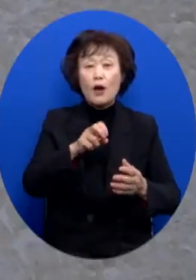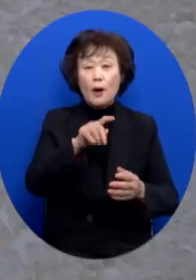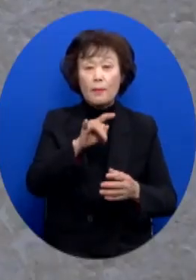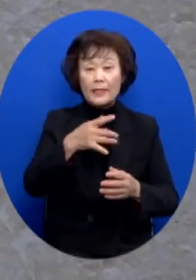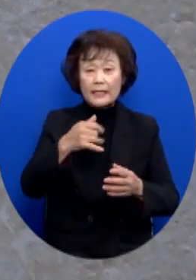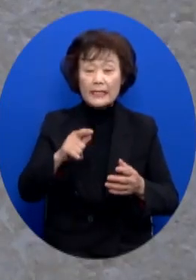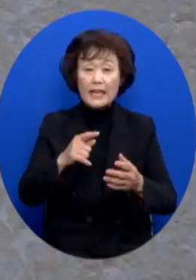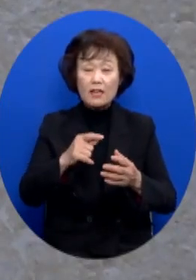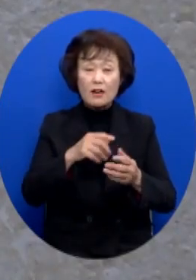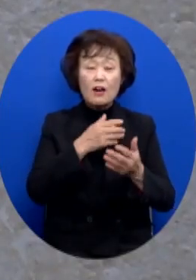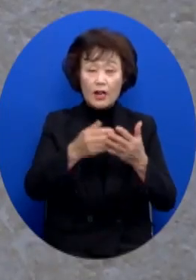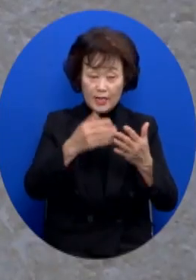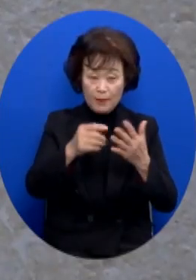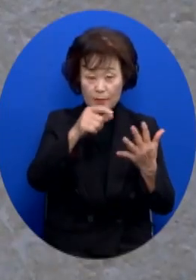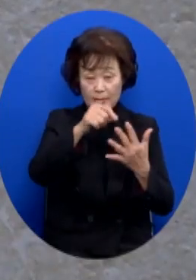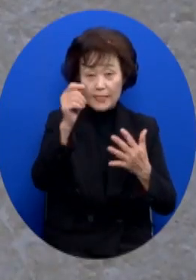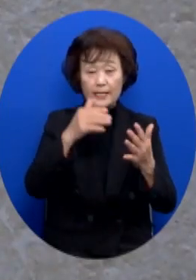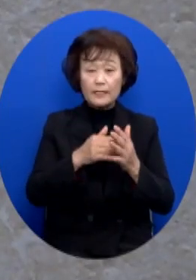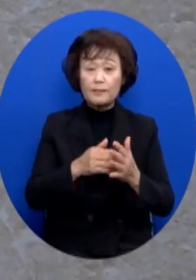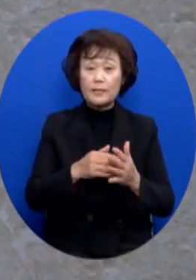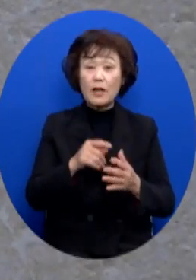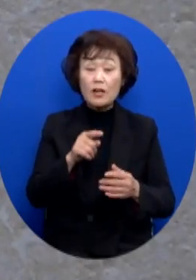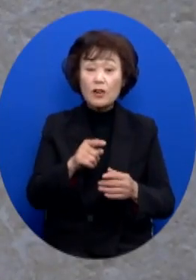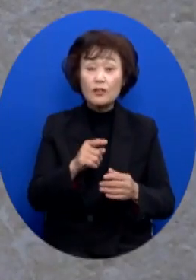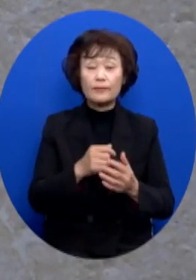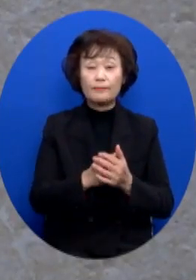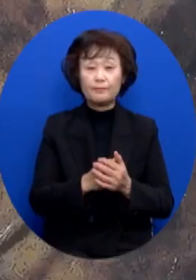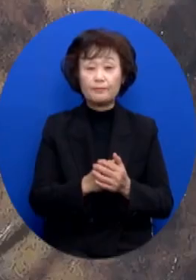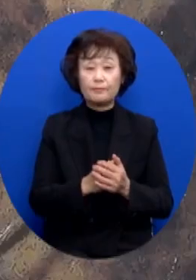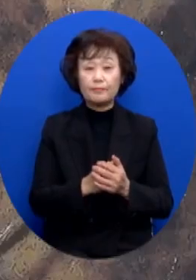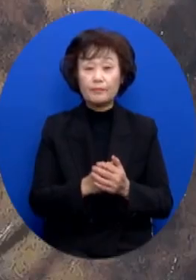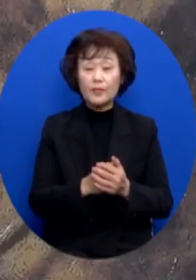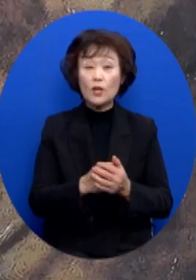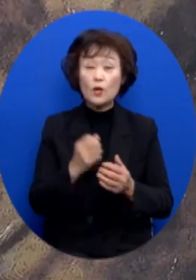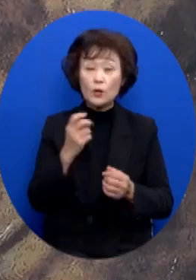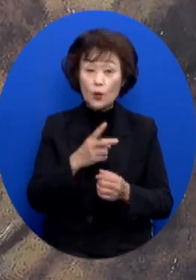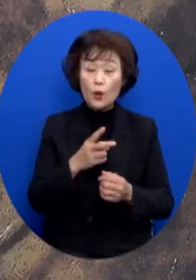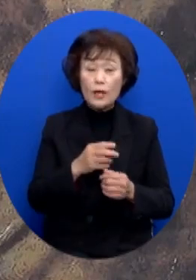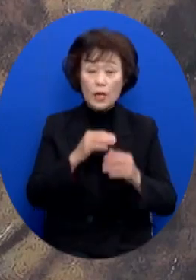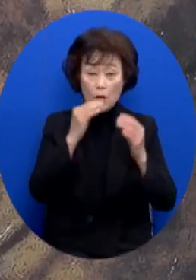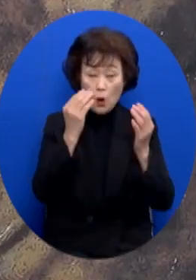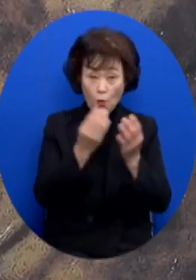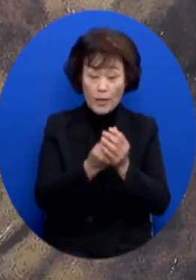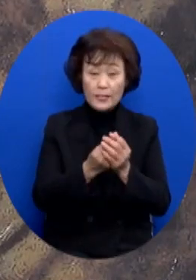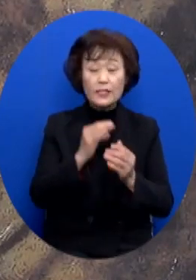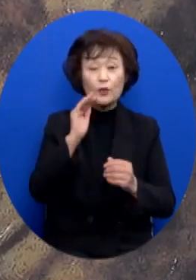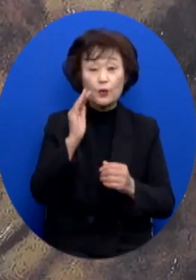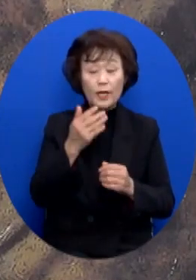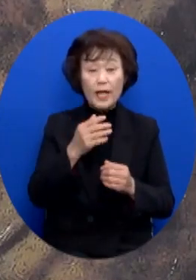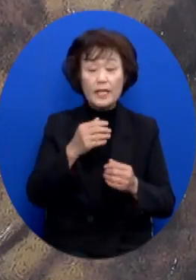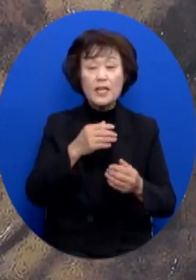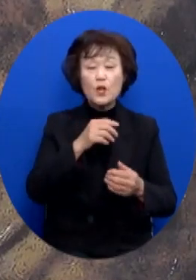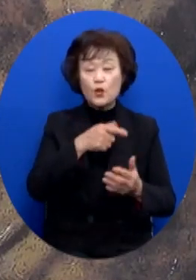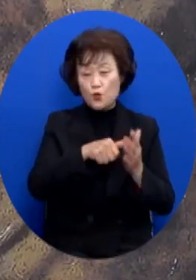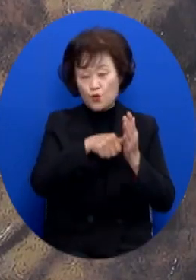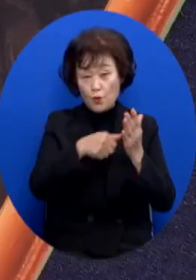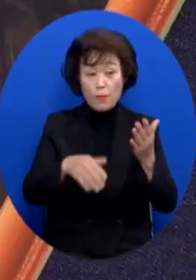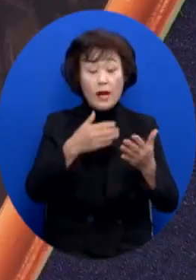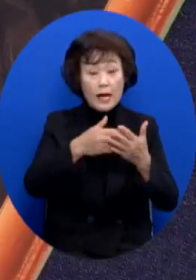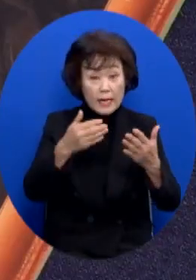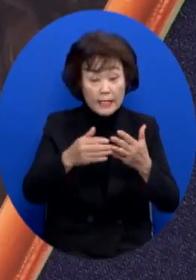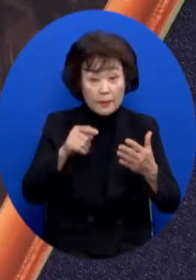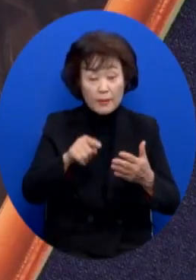본인의 신앙고백 의미를 파악하는데 중점을 둔 겁니다 또한 완성된 명화를 통해 그 절기에